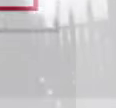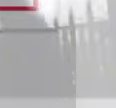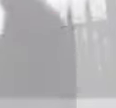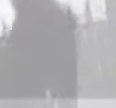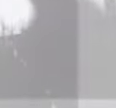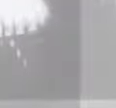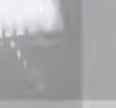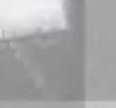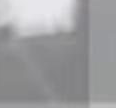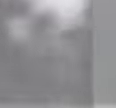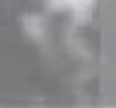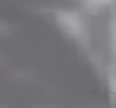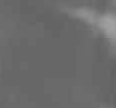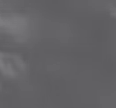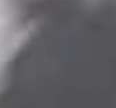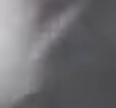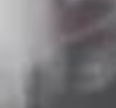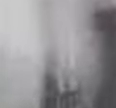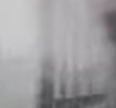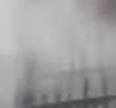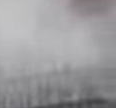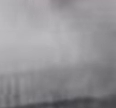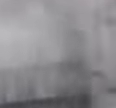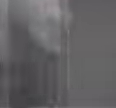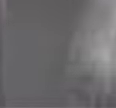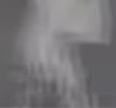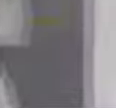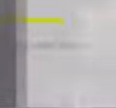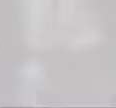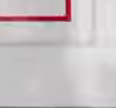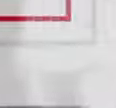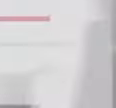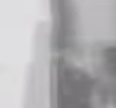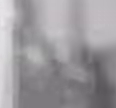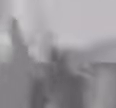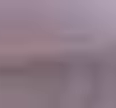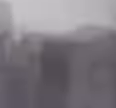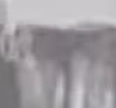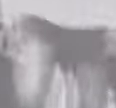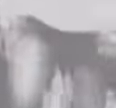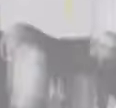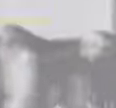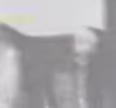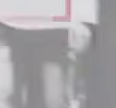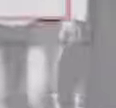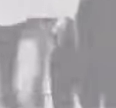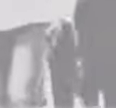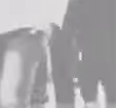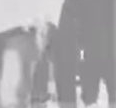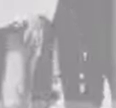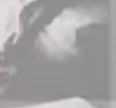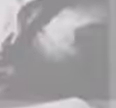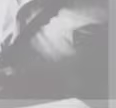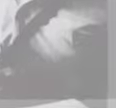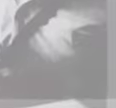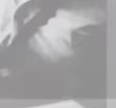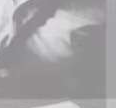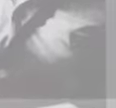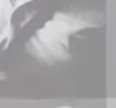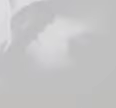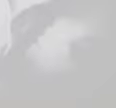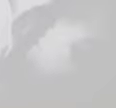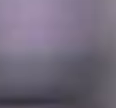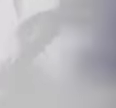Malaysia menjadi impian kita semua pastinya yang terbaik untuk masa depan negara. Negara yang bakal kita warisi